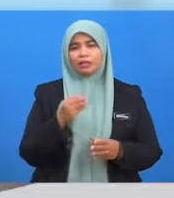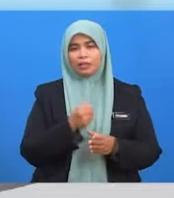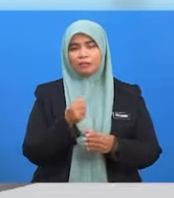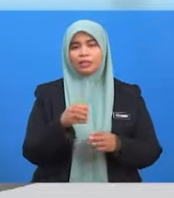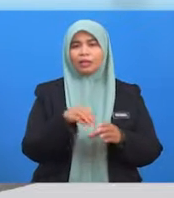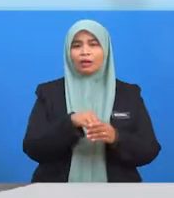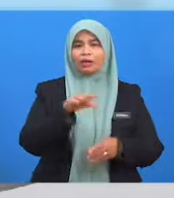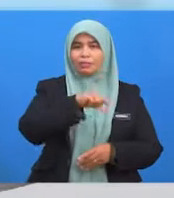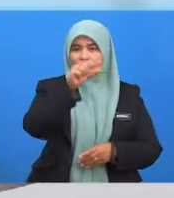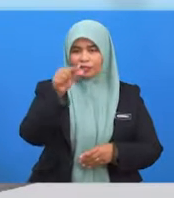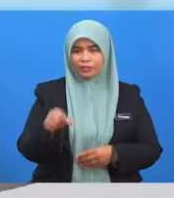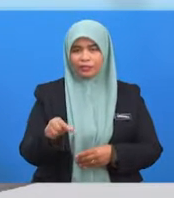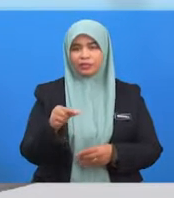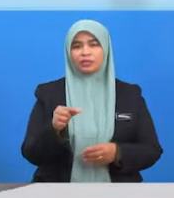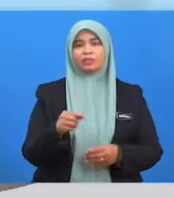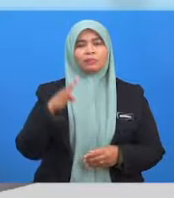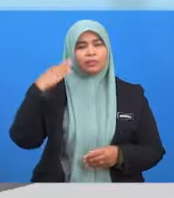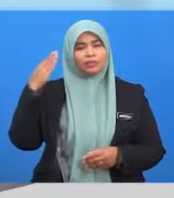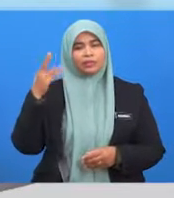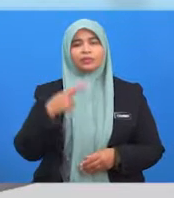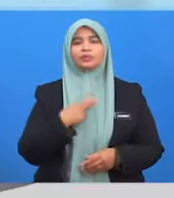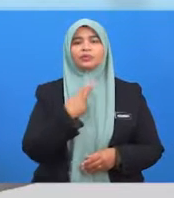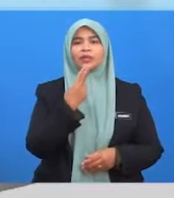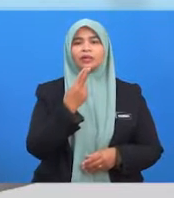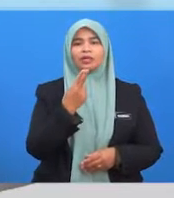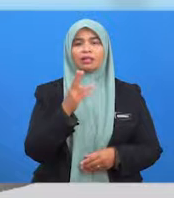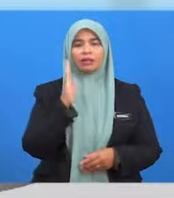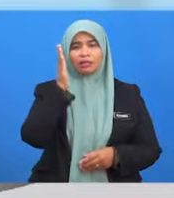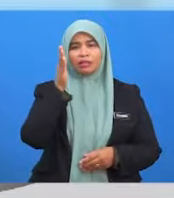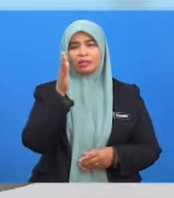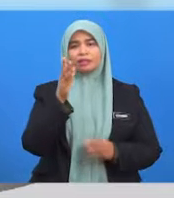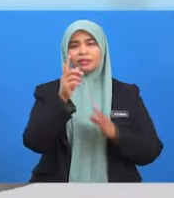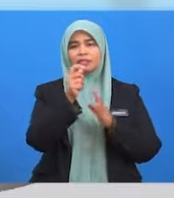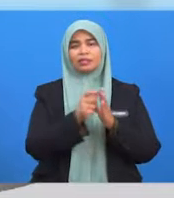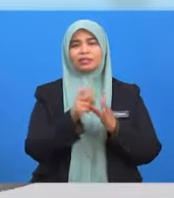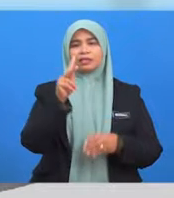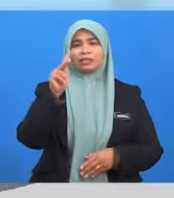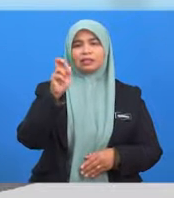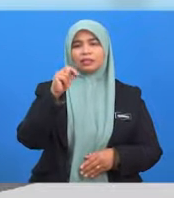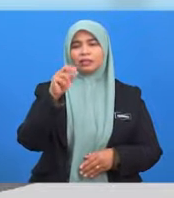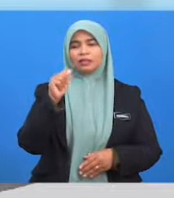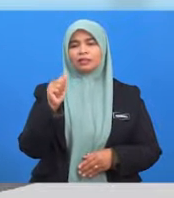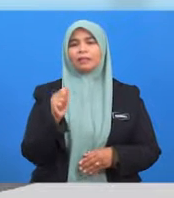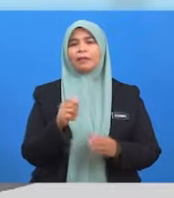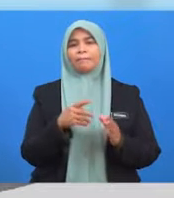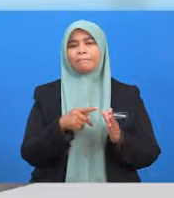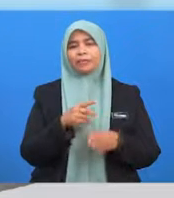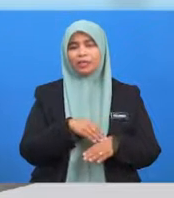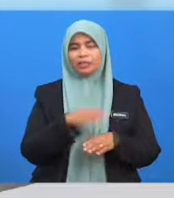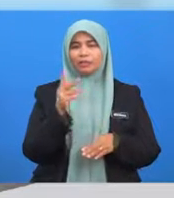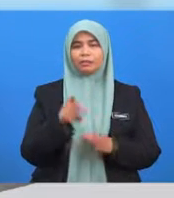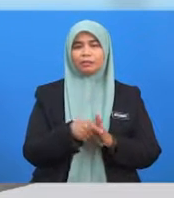dalam gua, bunyi suara kita akan terkena pada permukaan yang